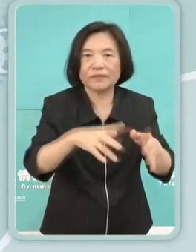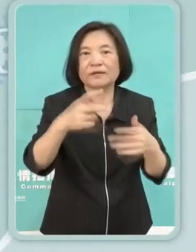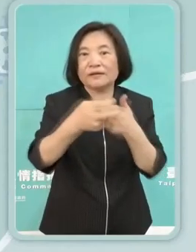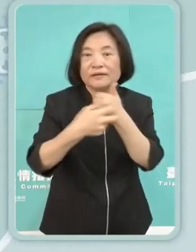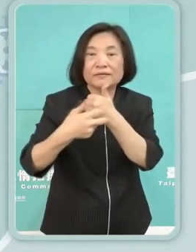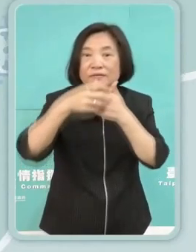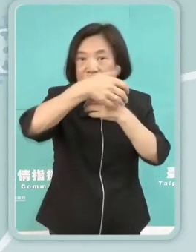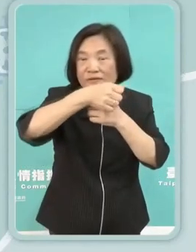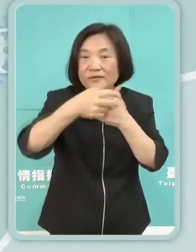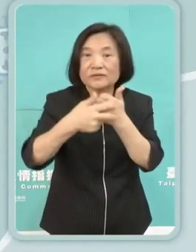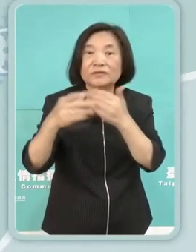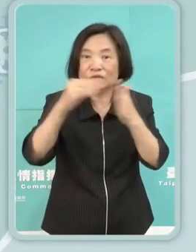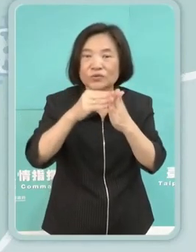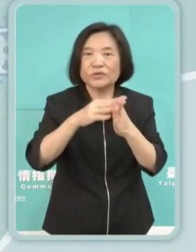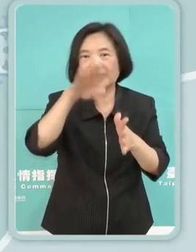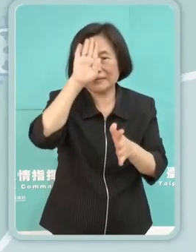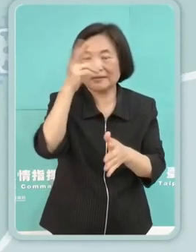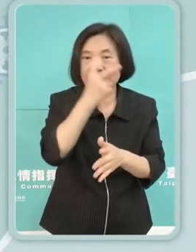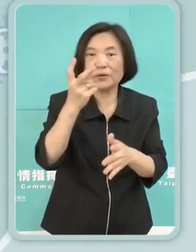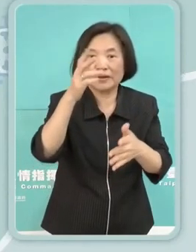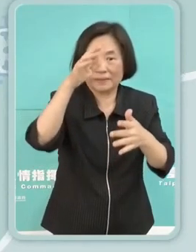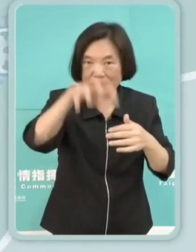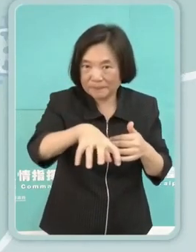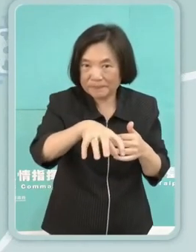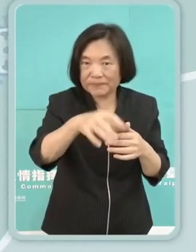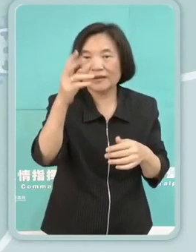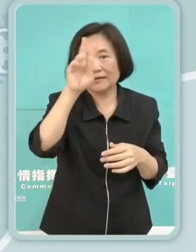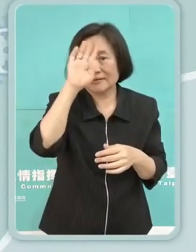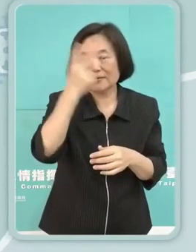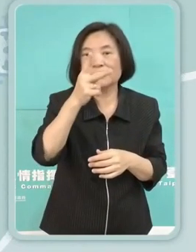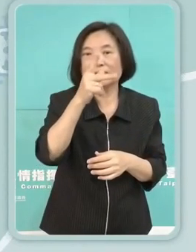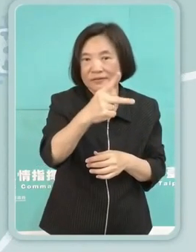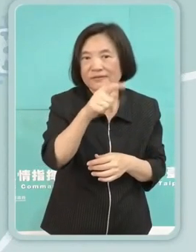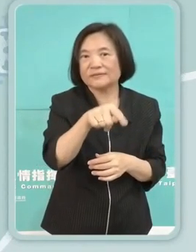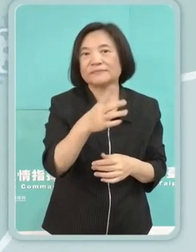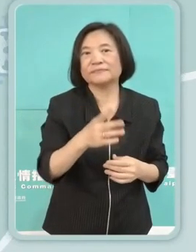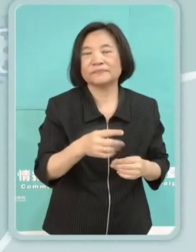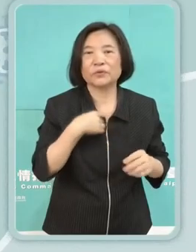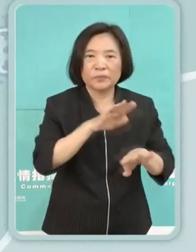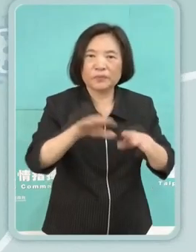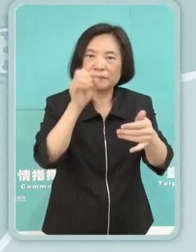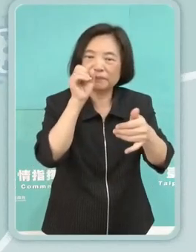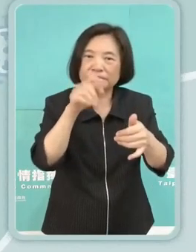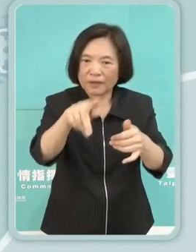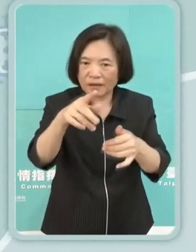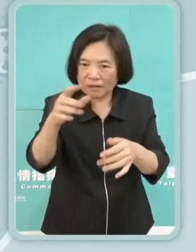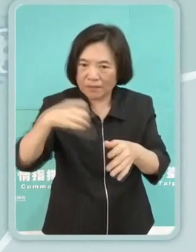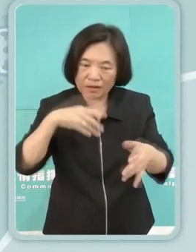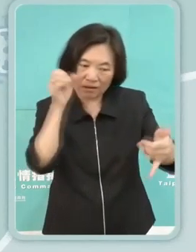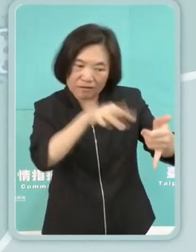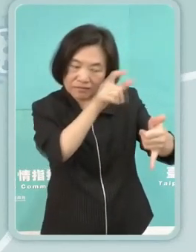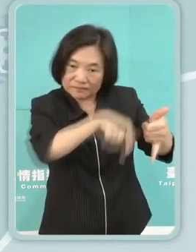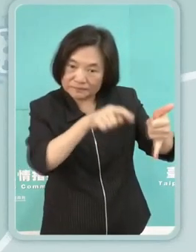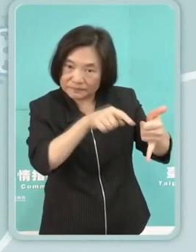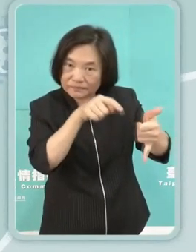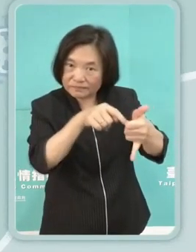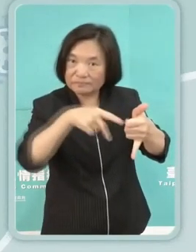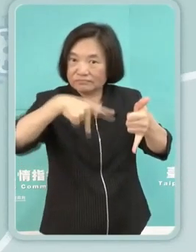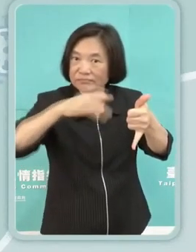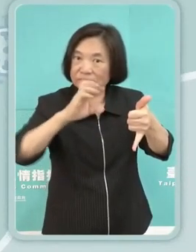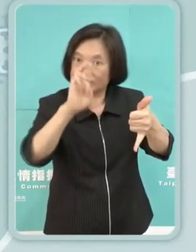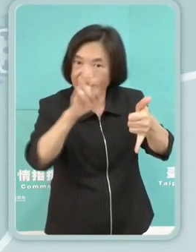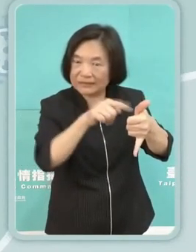制科，他们就会接到每天接到系统，就会通知我们那个民众说，你今天的 PCR 已经确定